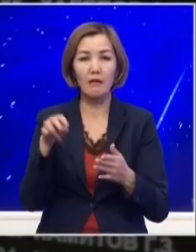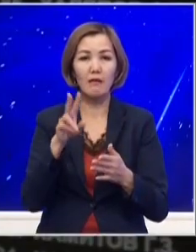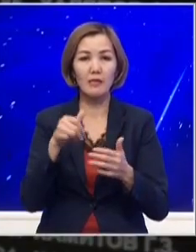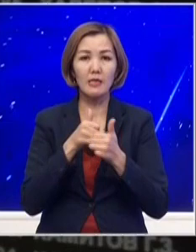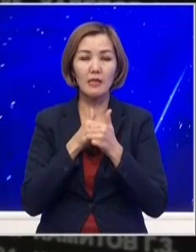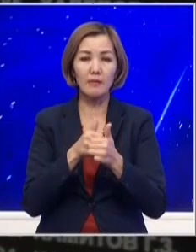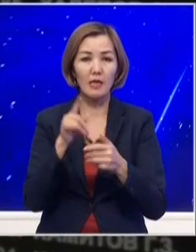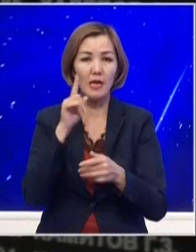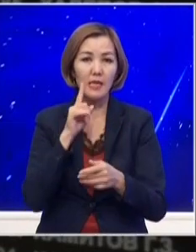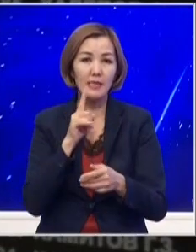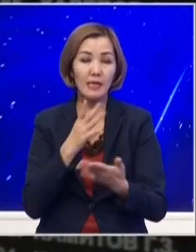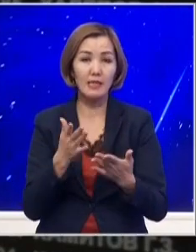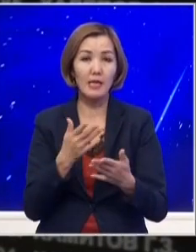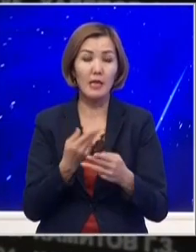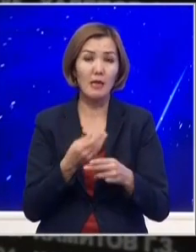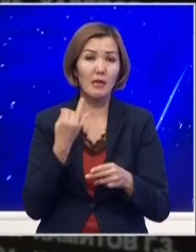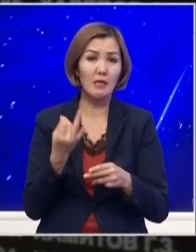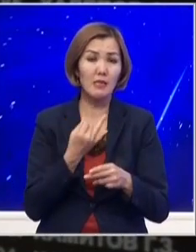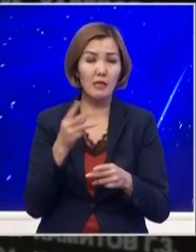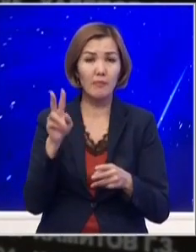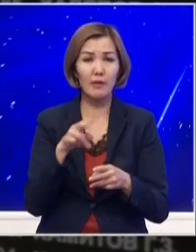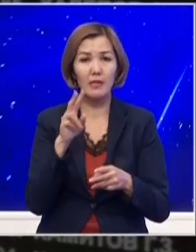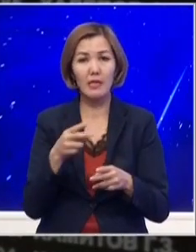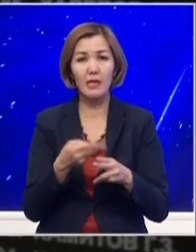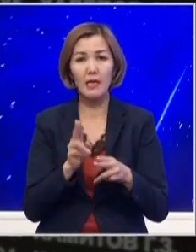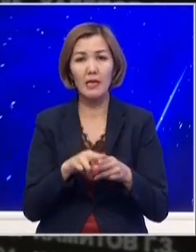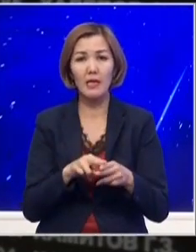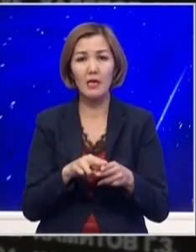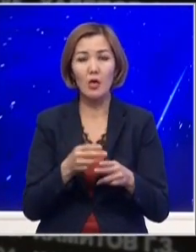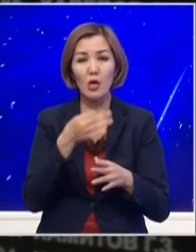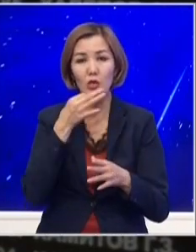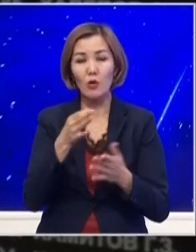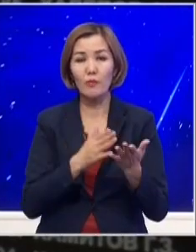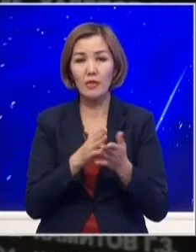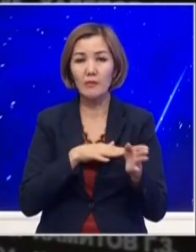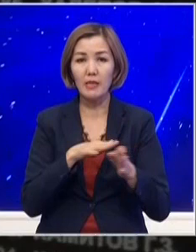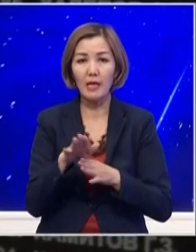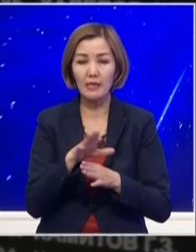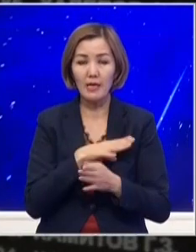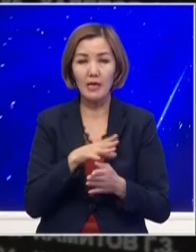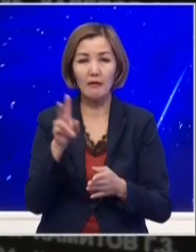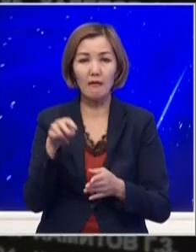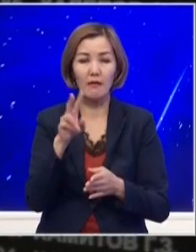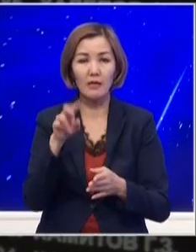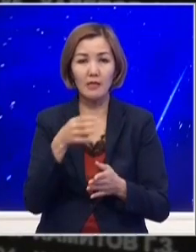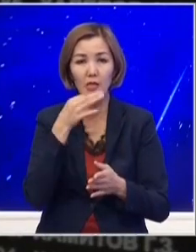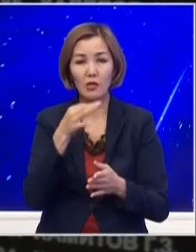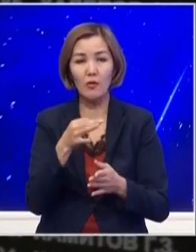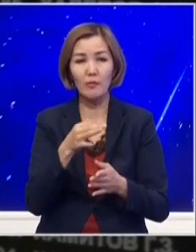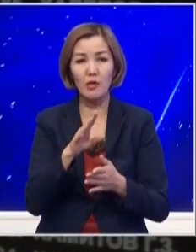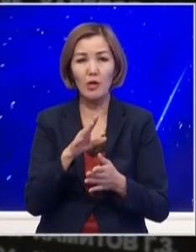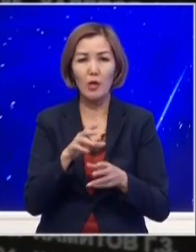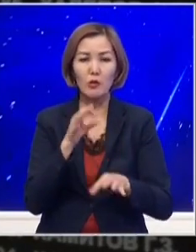бұл кітапта Қырғызстанда репрессияланған қазақтардың көбі Қырғызстандағы жоғарғы қызметтерде істеп тұрғандар болған. Мына Қырғызстанда бірінші жоғарғы соттың